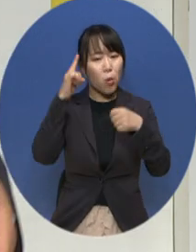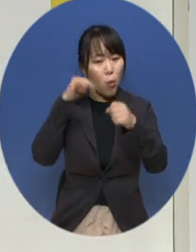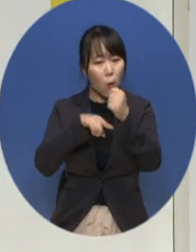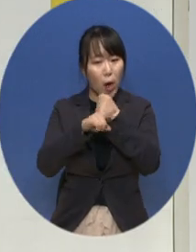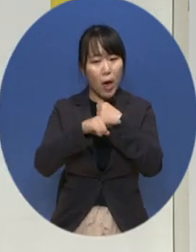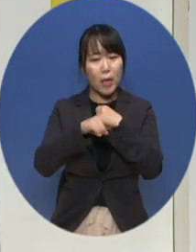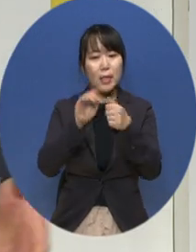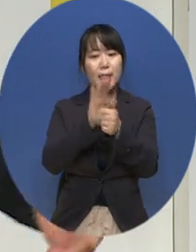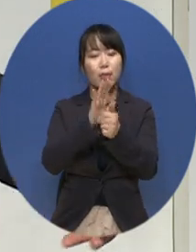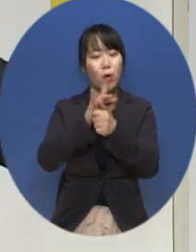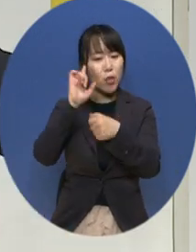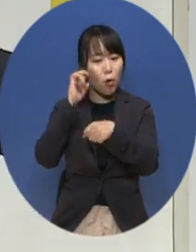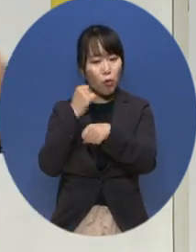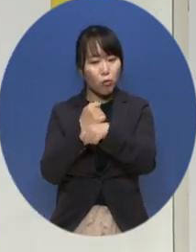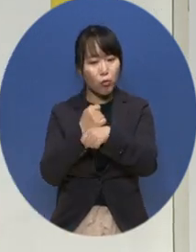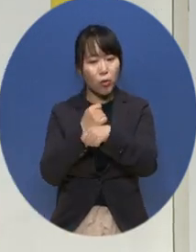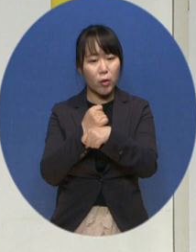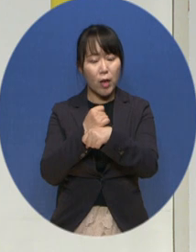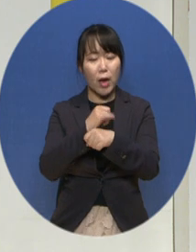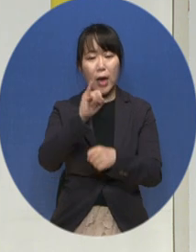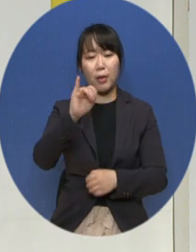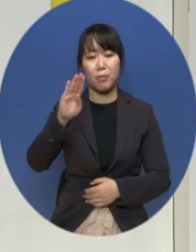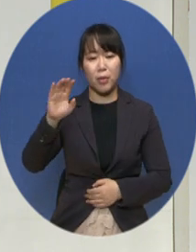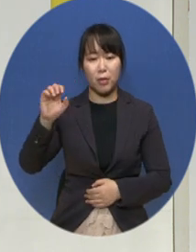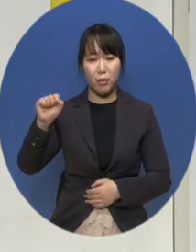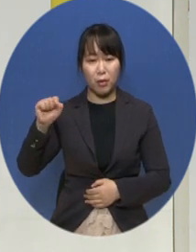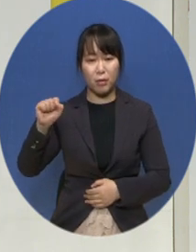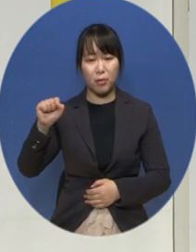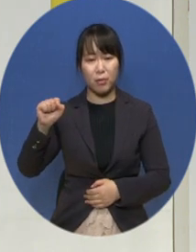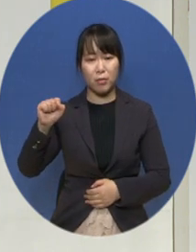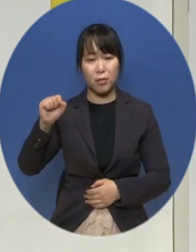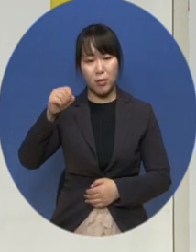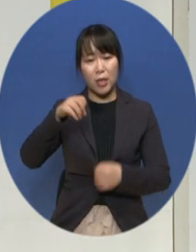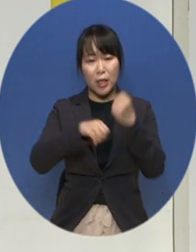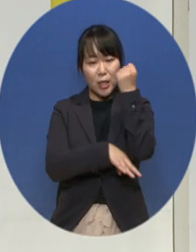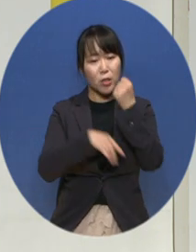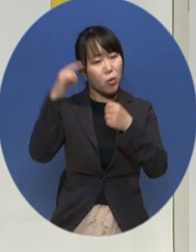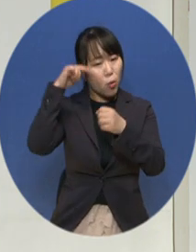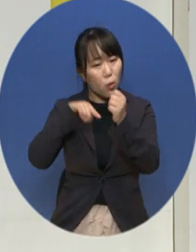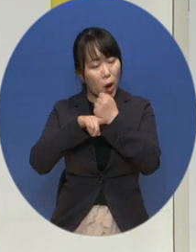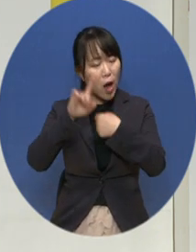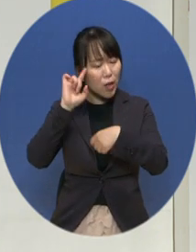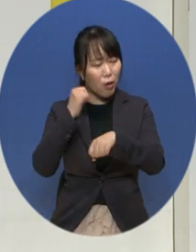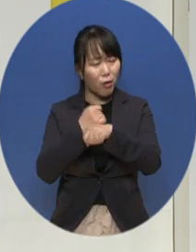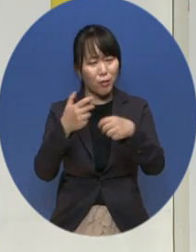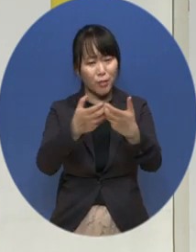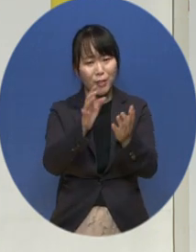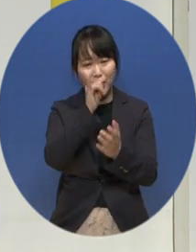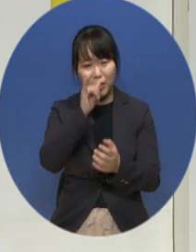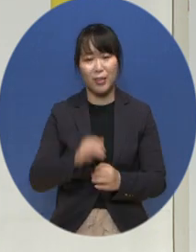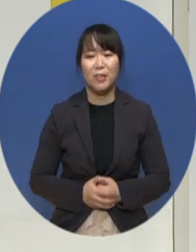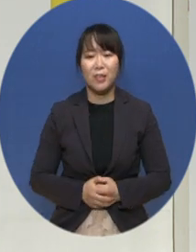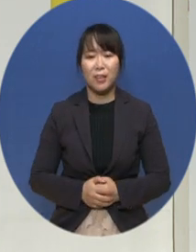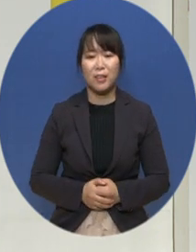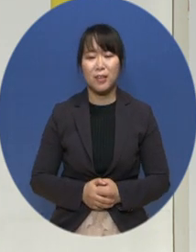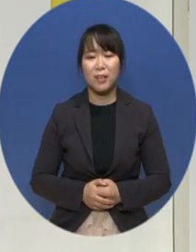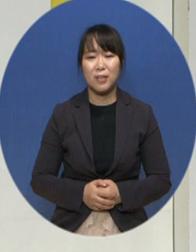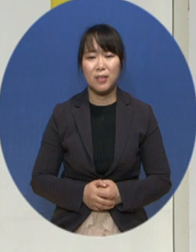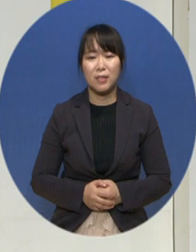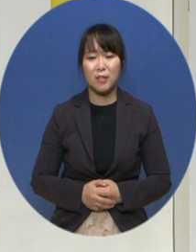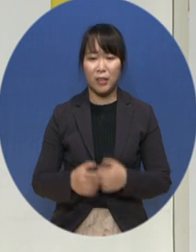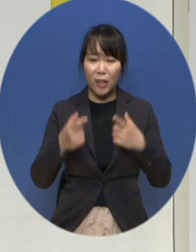쥐 운영위원 됐고 아니면 무 여 있기 때문에 또 ibs 기초과학 염분 됐고 의해서